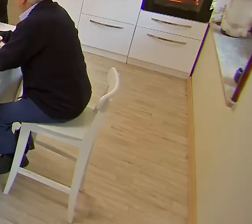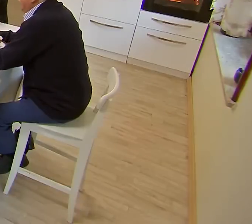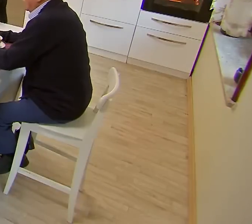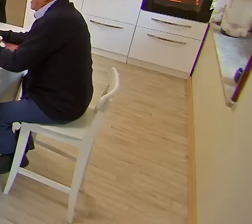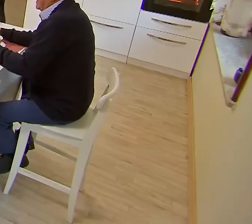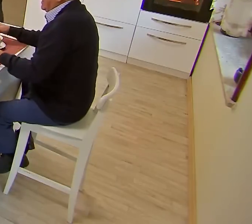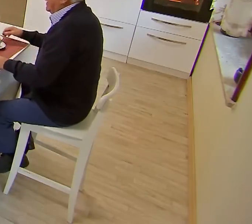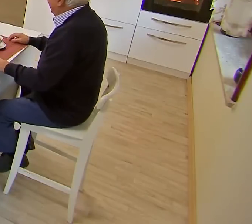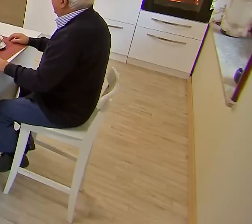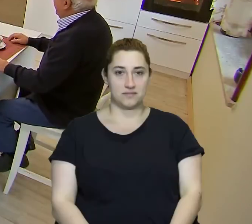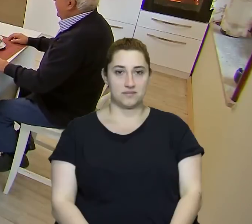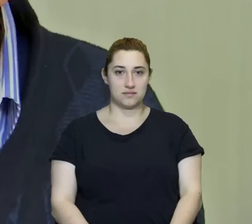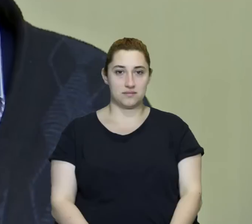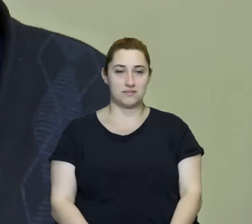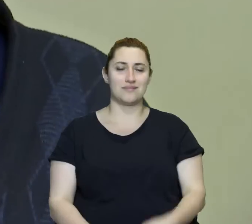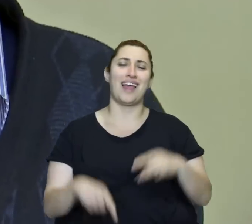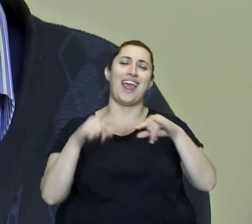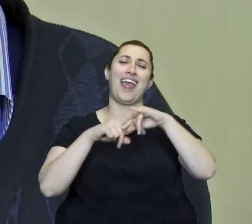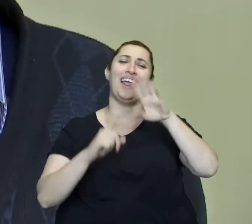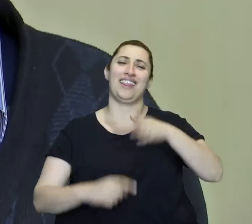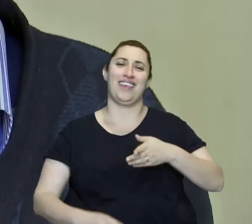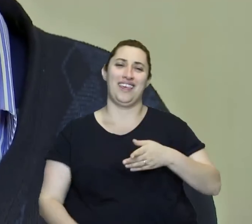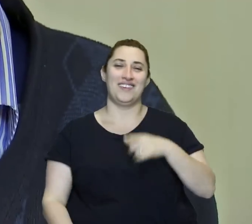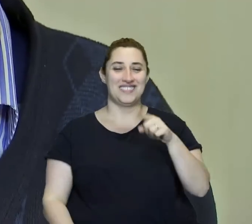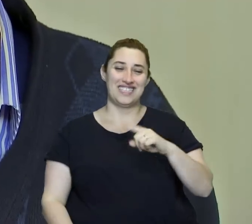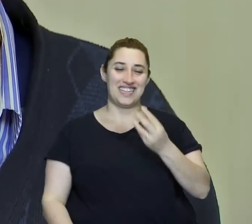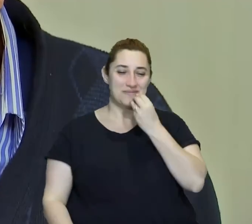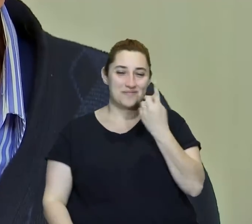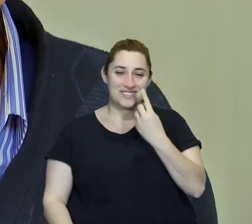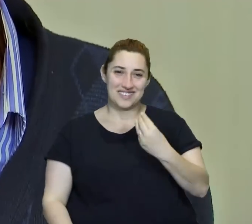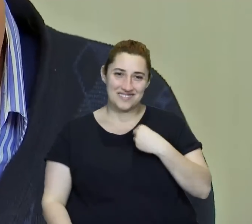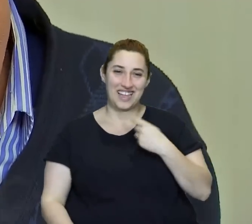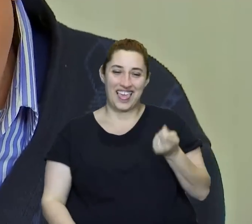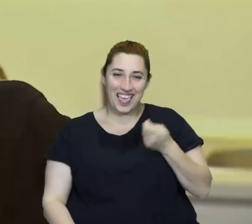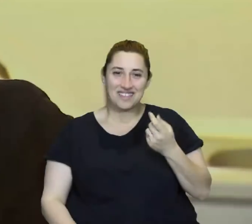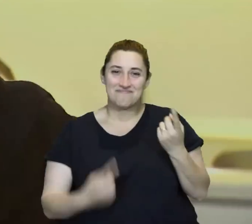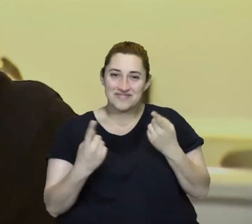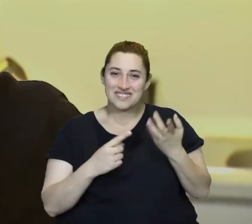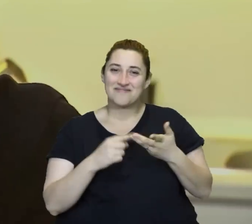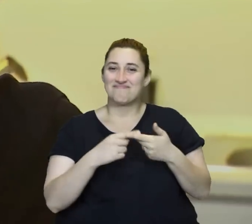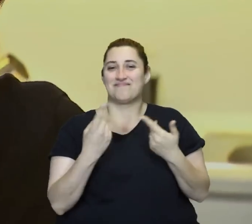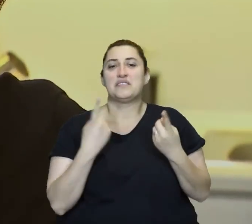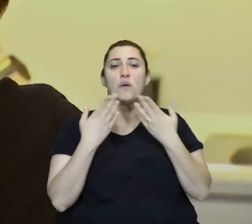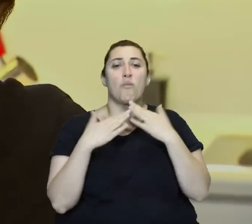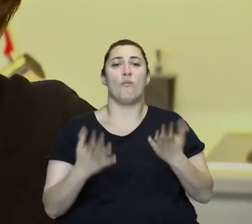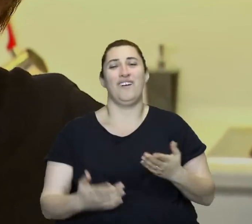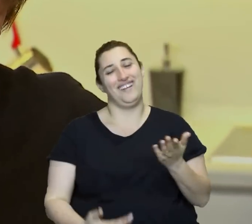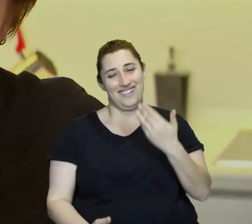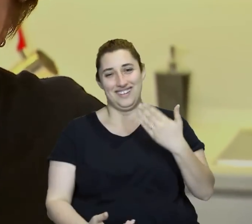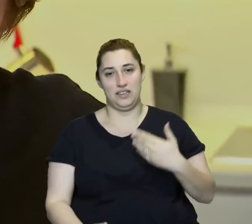çıktı. Hediye ya. Şunun yanında yiyecek bir şeyler, yani çekmek gibi bir şeyler yok mu ya?